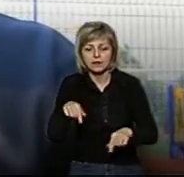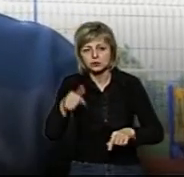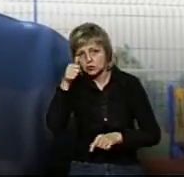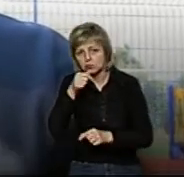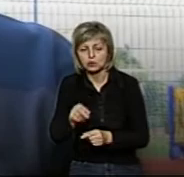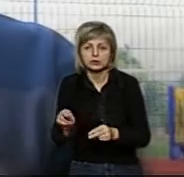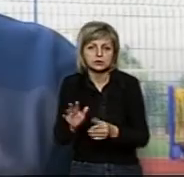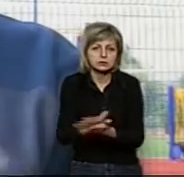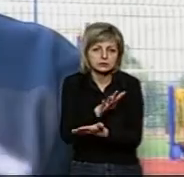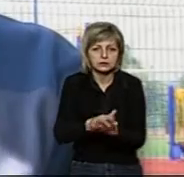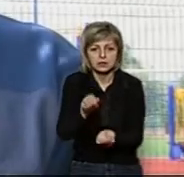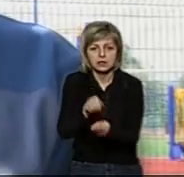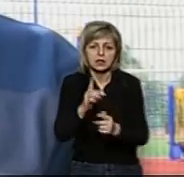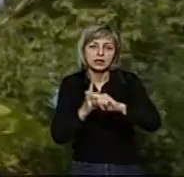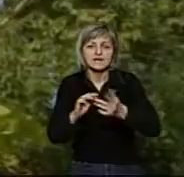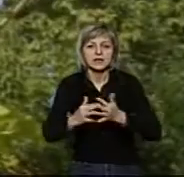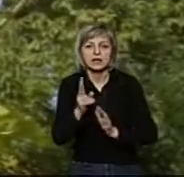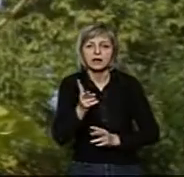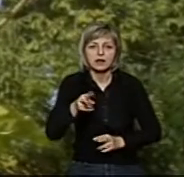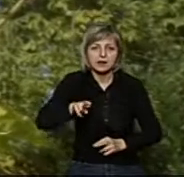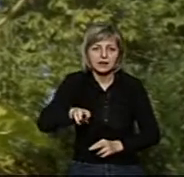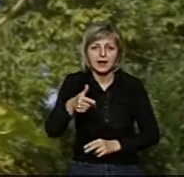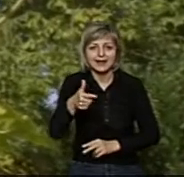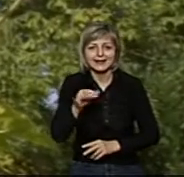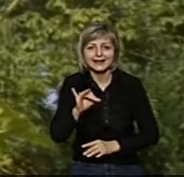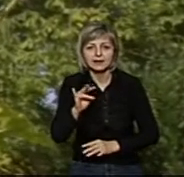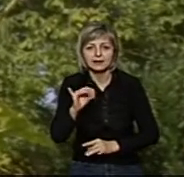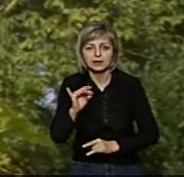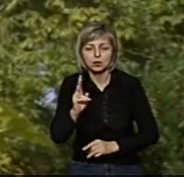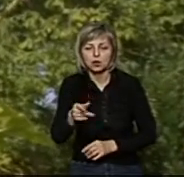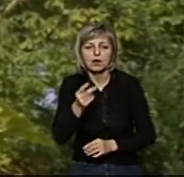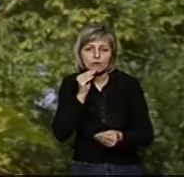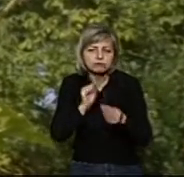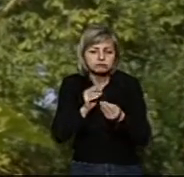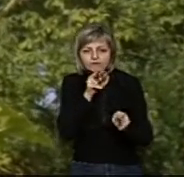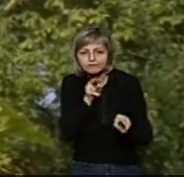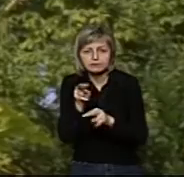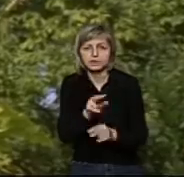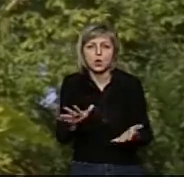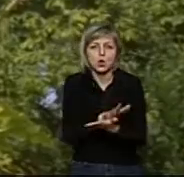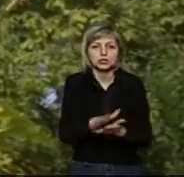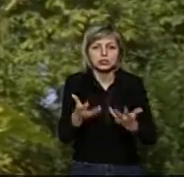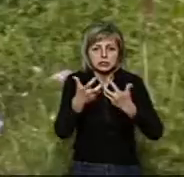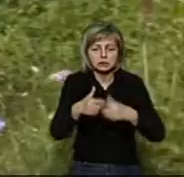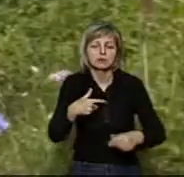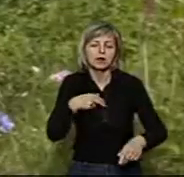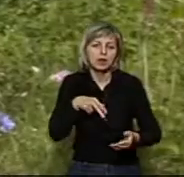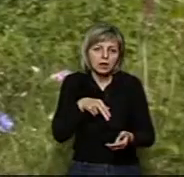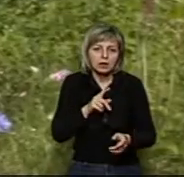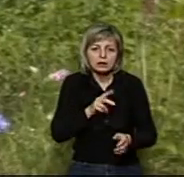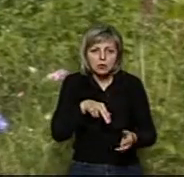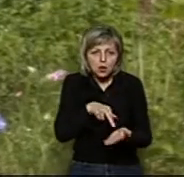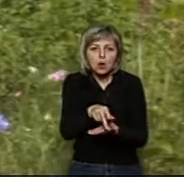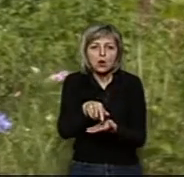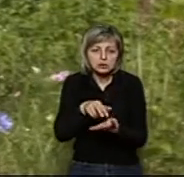впорядкували кладовище в селі Княгининок. Постійно підтримуємо очисні споруди, ми просто його ходимо, косимо.